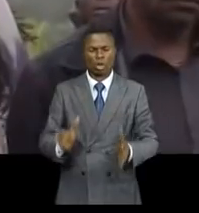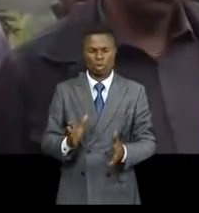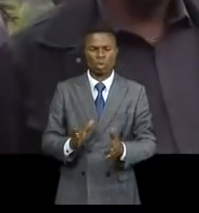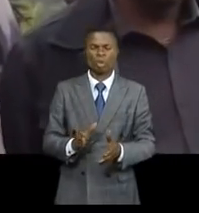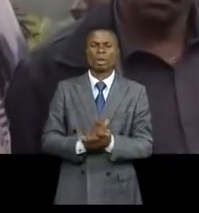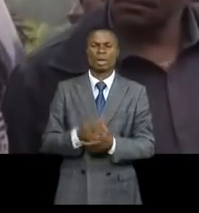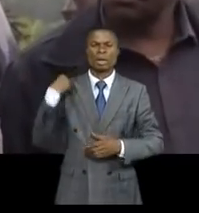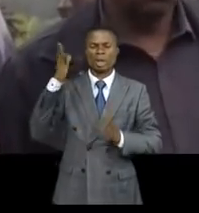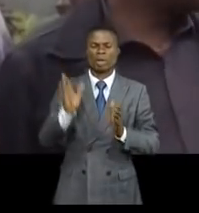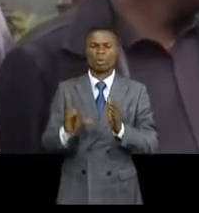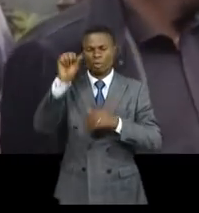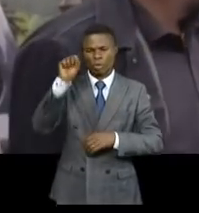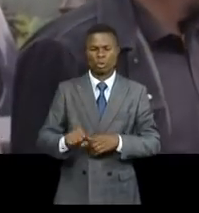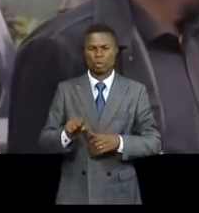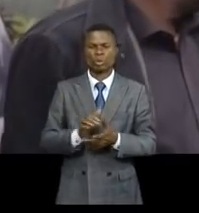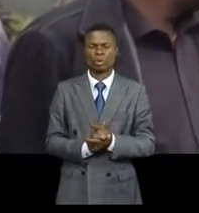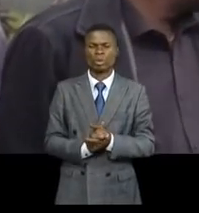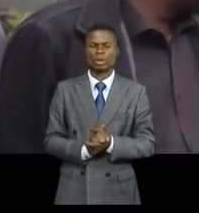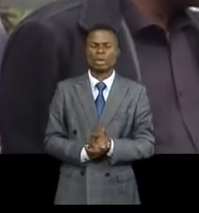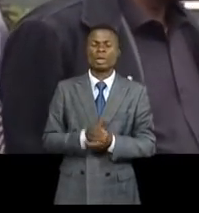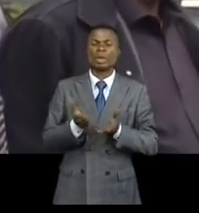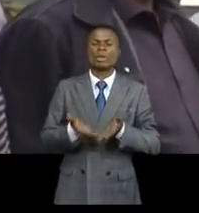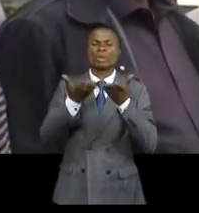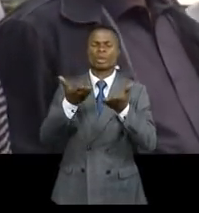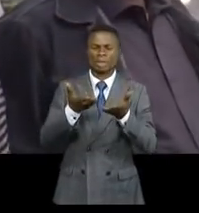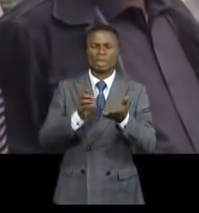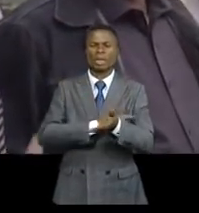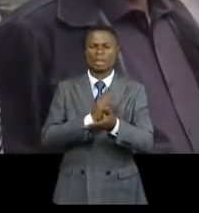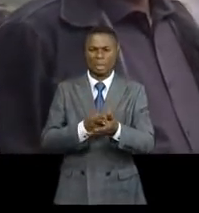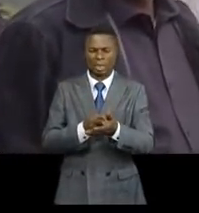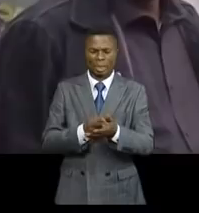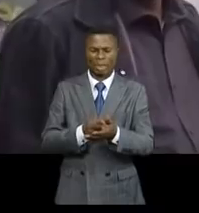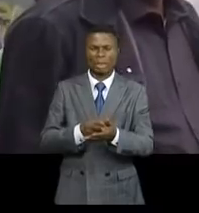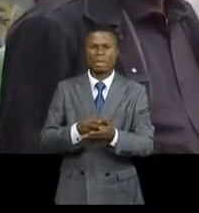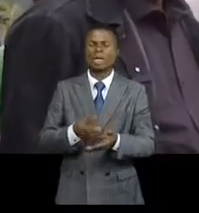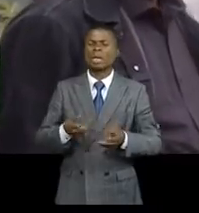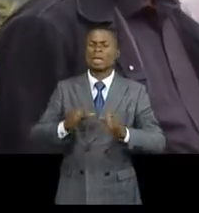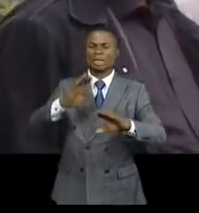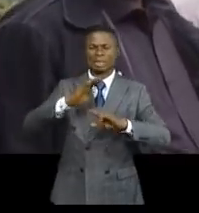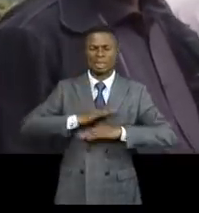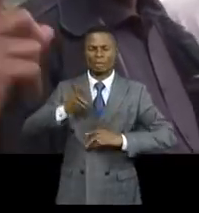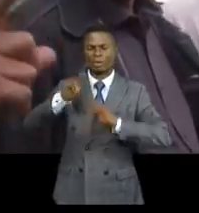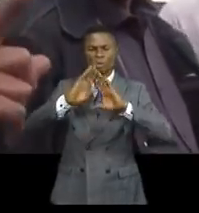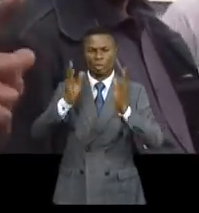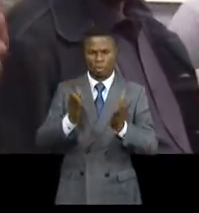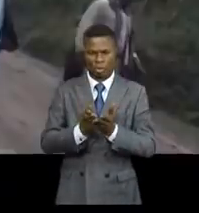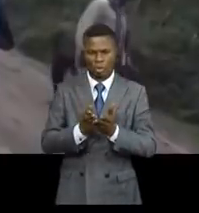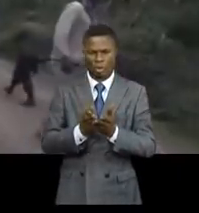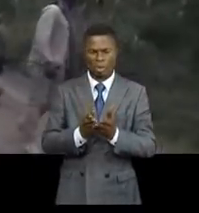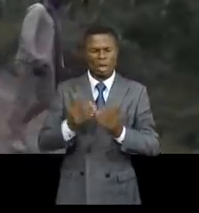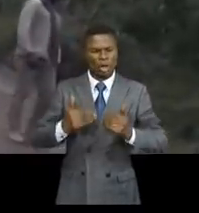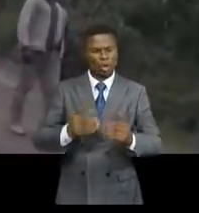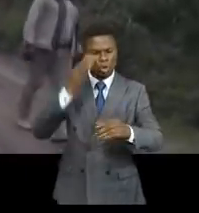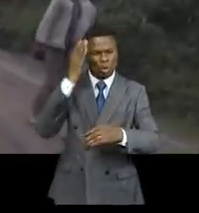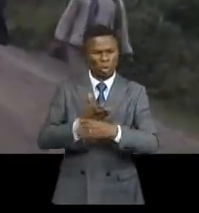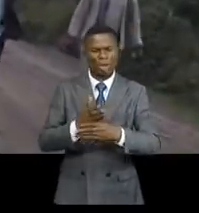Le gouverneur du Sud Kivu, Théo Ngwabidjekassi, lui qui vient de sortir la population de Mwenga, d'une nuit sans fin à